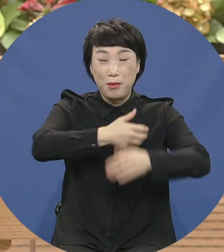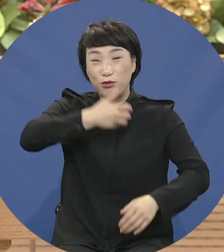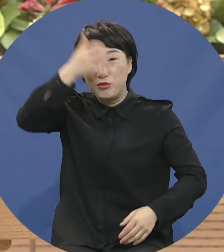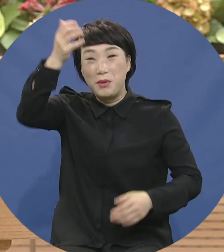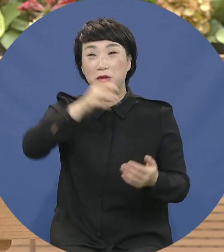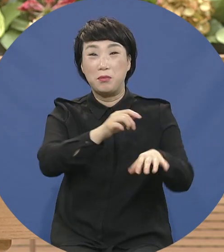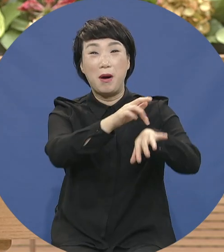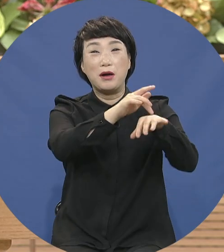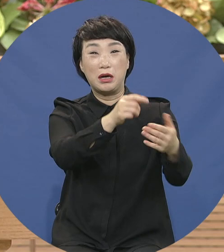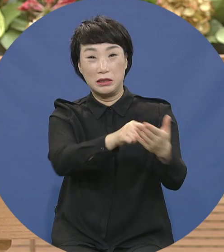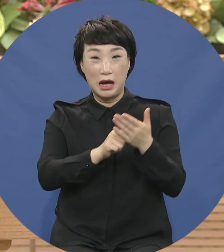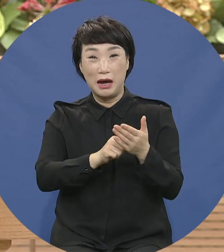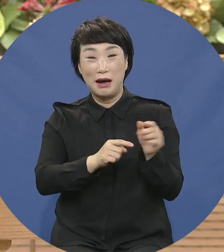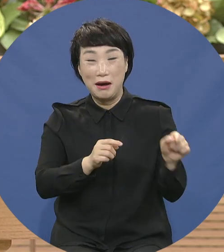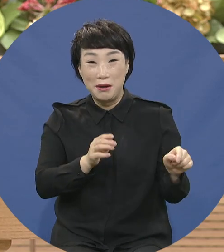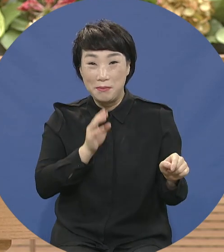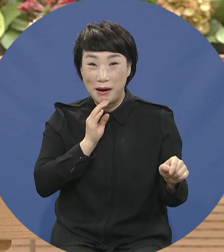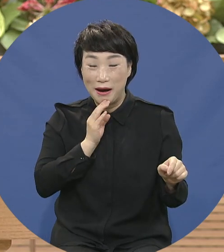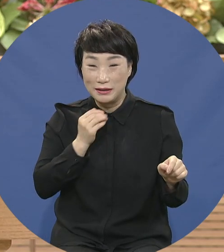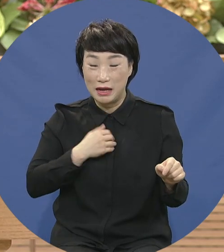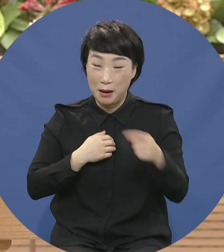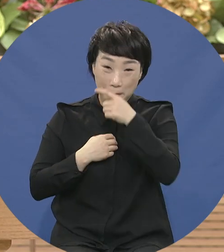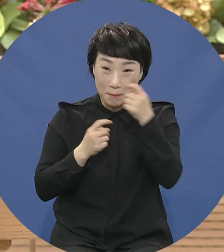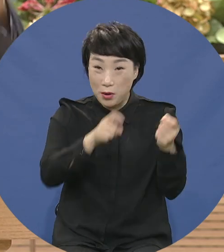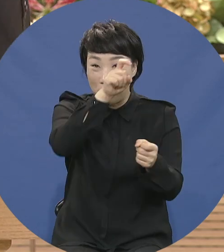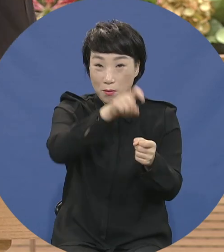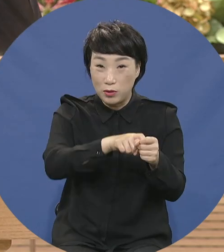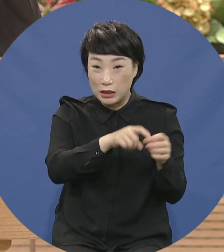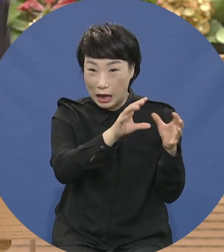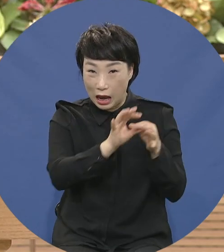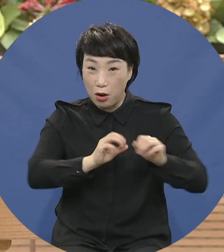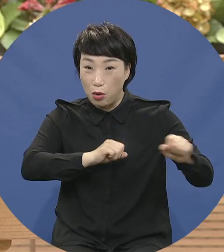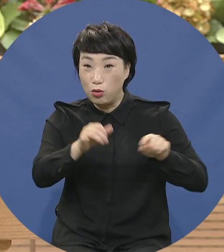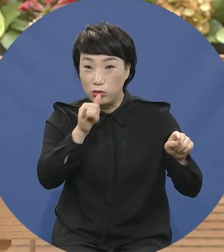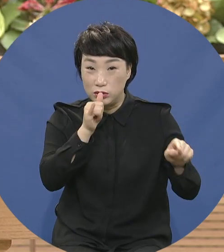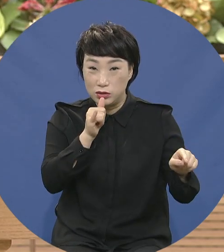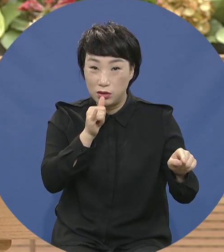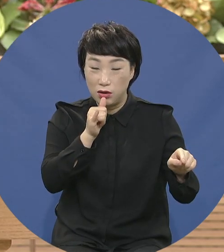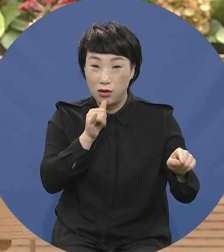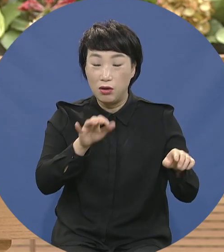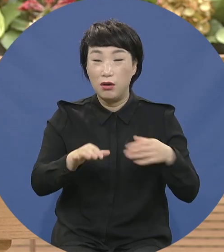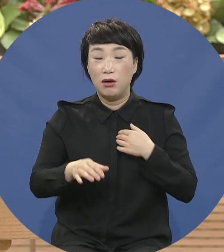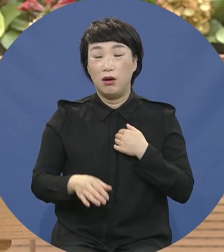나타나서 어떻든 간에 우리를 미혹하려고 몸부림을 치고